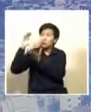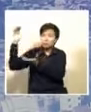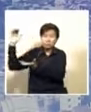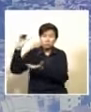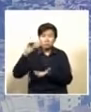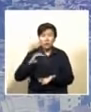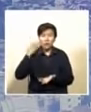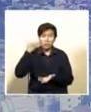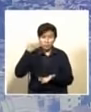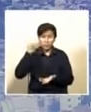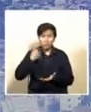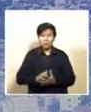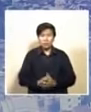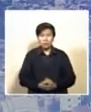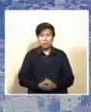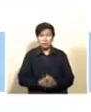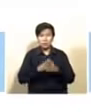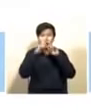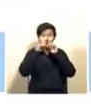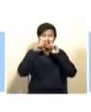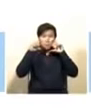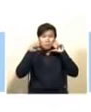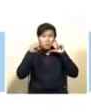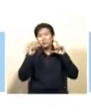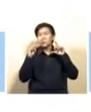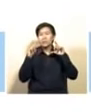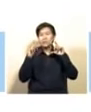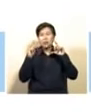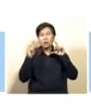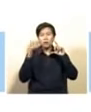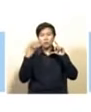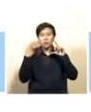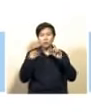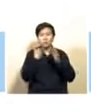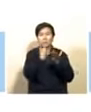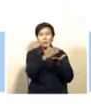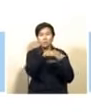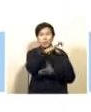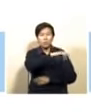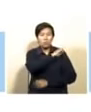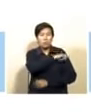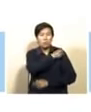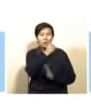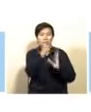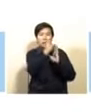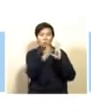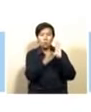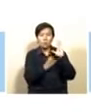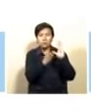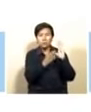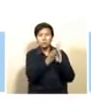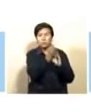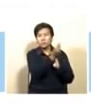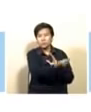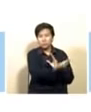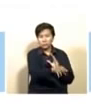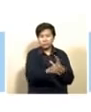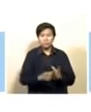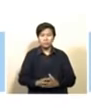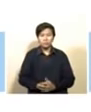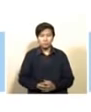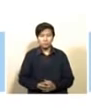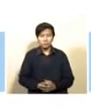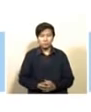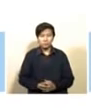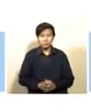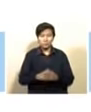ดที่เพิ่มขึ้นประมาณ 50%แล้ว PPE 2,000 ชุดนี่ก็มีการกระจายซึ่งจะจ่ายทั่วประเทศใน